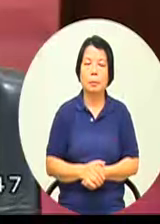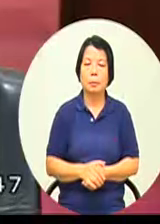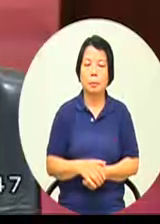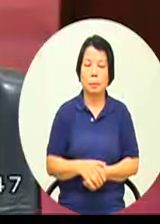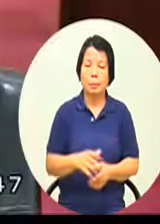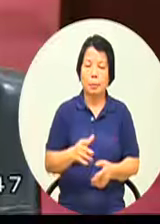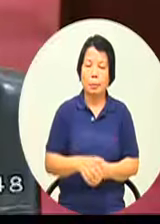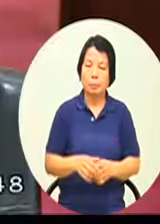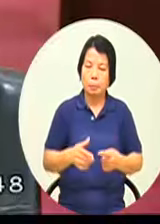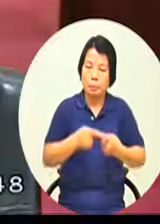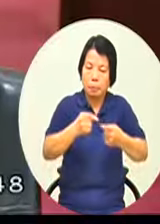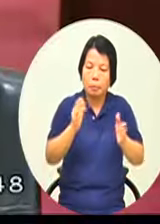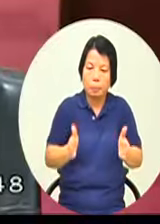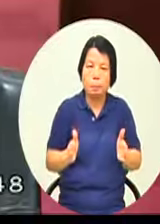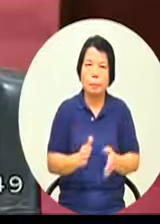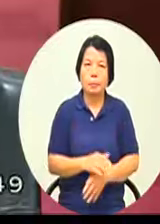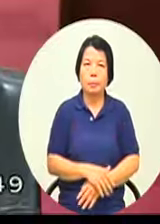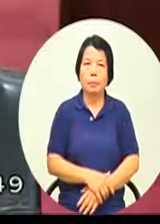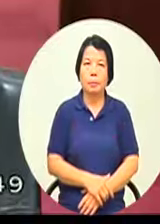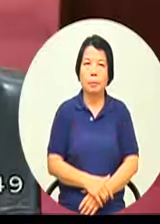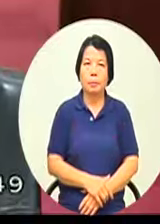对不对？吼，